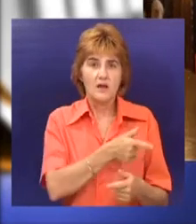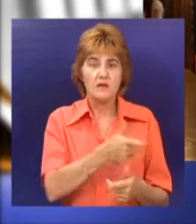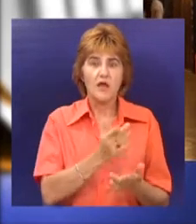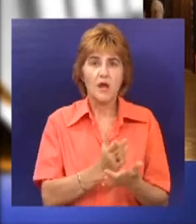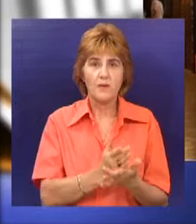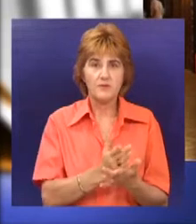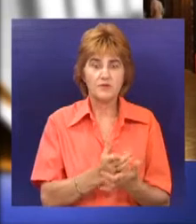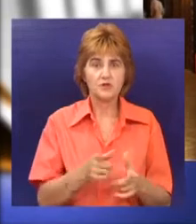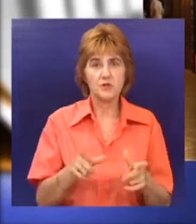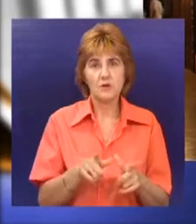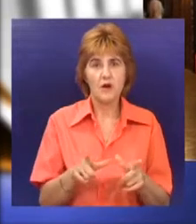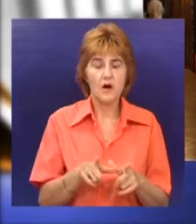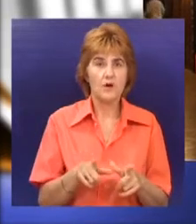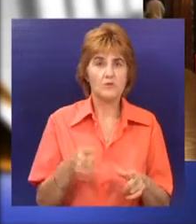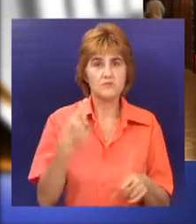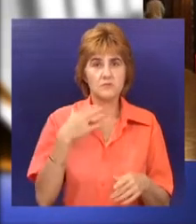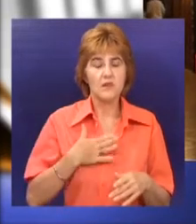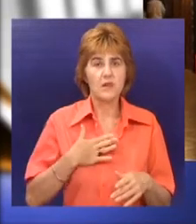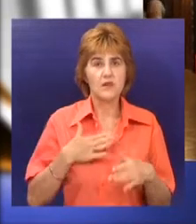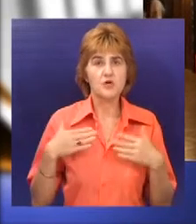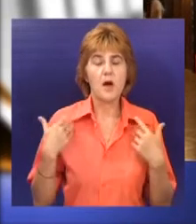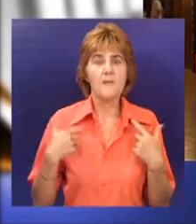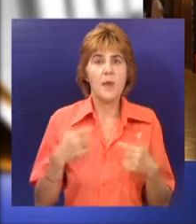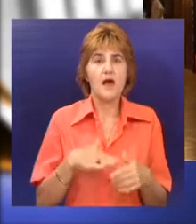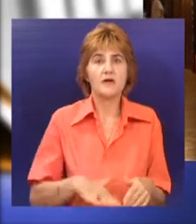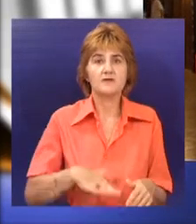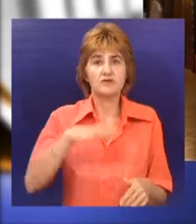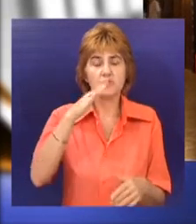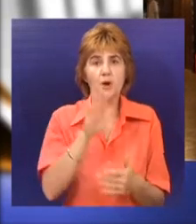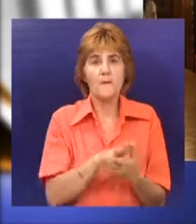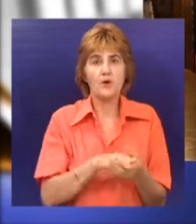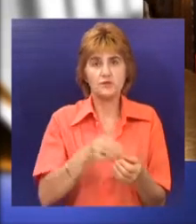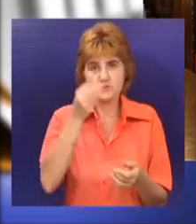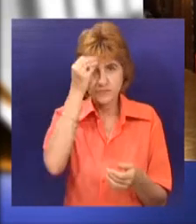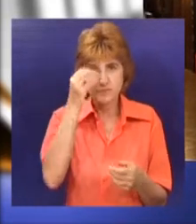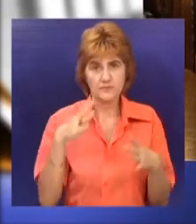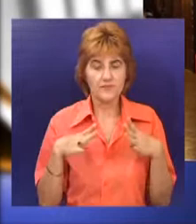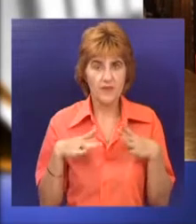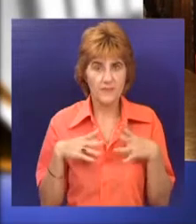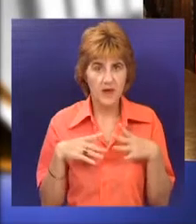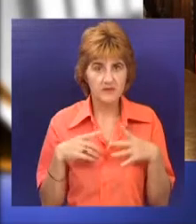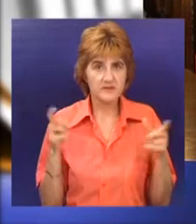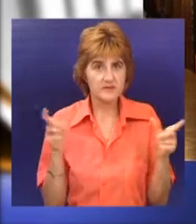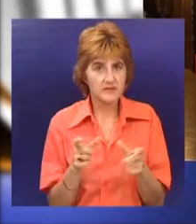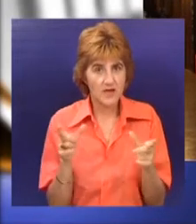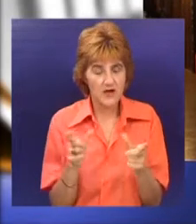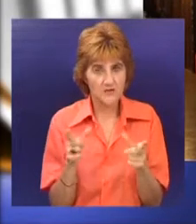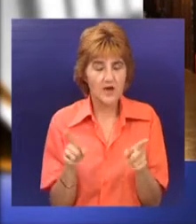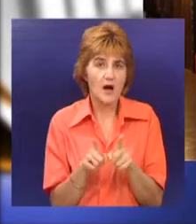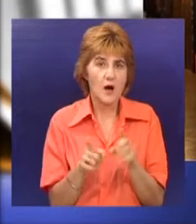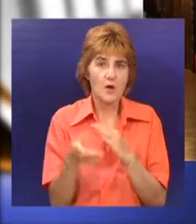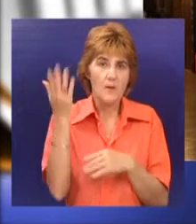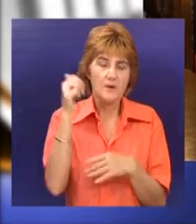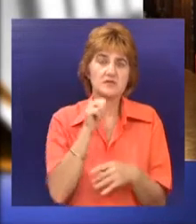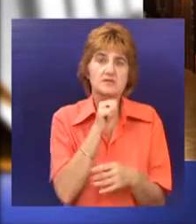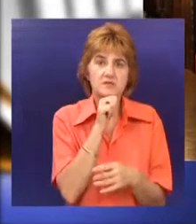Dužijanca trajati u svom izvornom obliku, zato što naši najmlađi zapravo počinju da žive sa Dužijancom. Žive sve one običaje kako je to